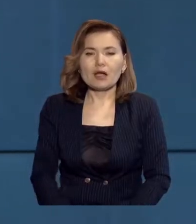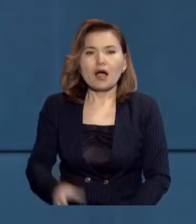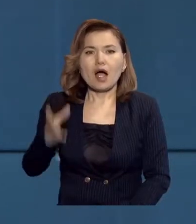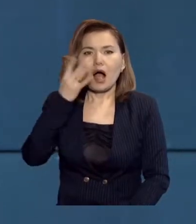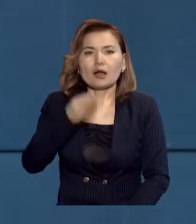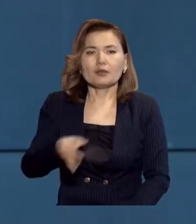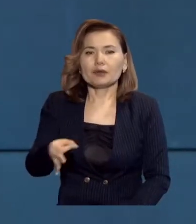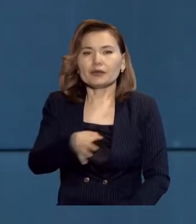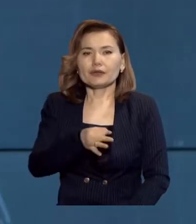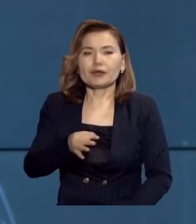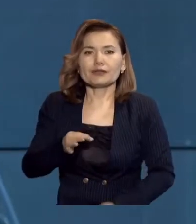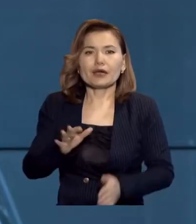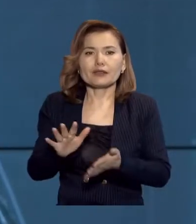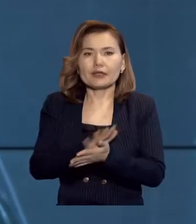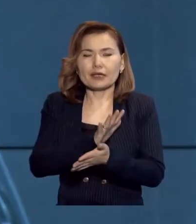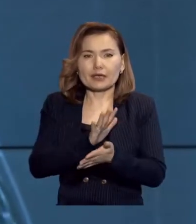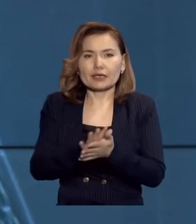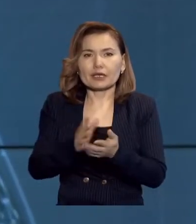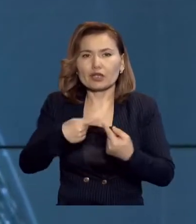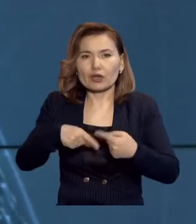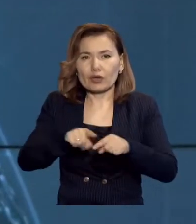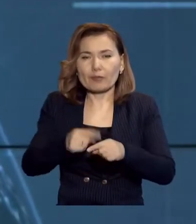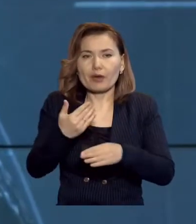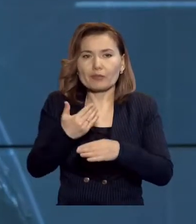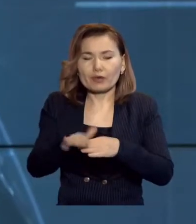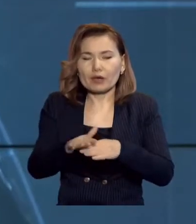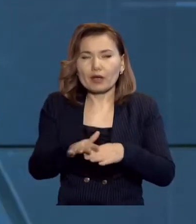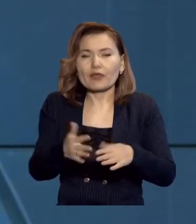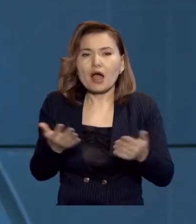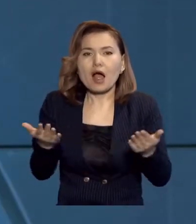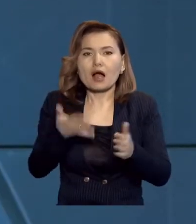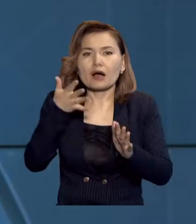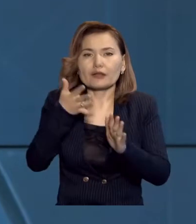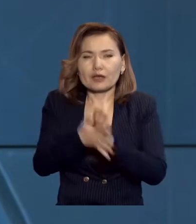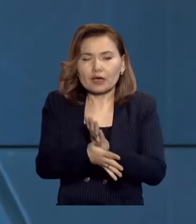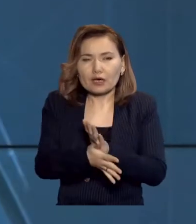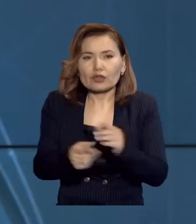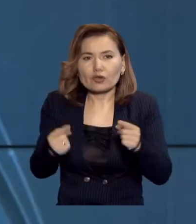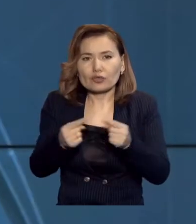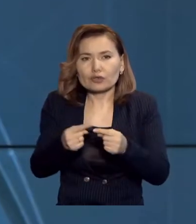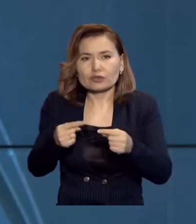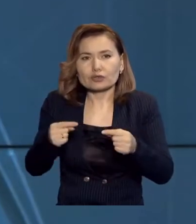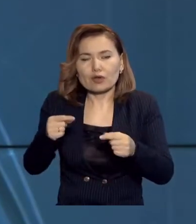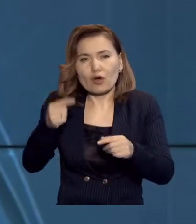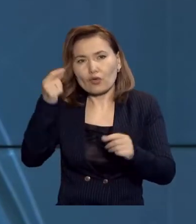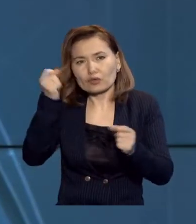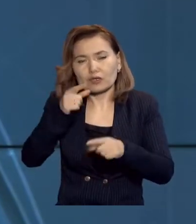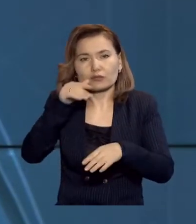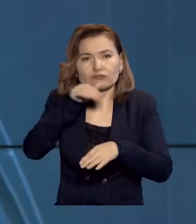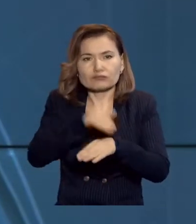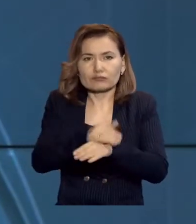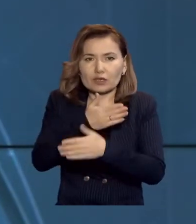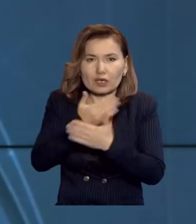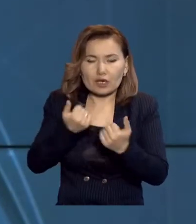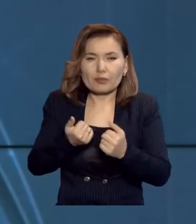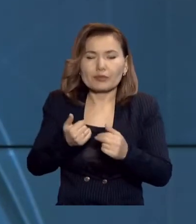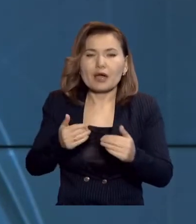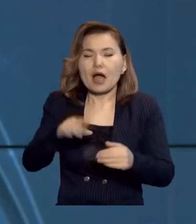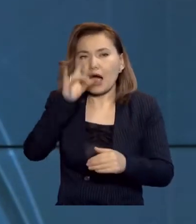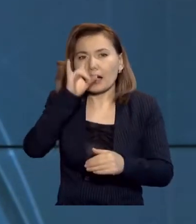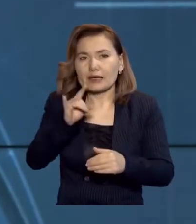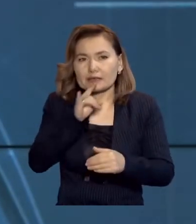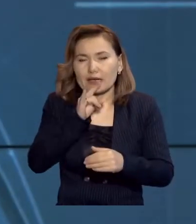Алматы облысында тегін үйірмелерге бөлінген қаржының қалай игерілгенін анықтау мүмкін болмай тұр. Себебі елімізде орта және шағын